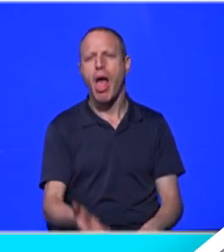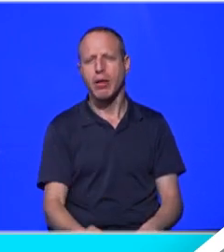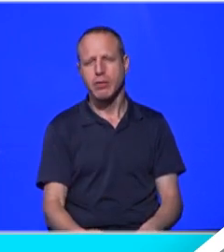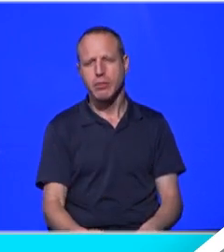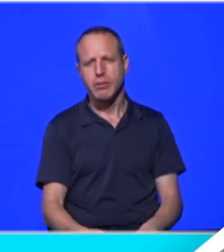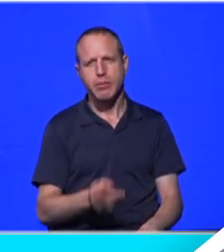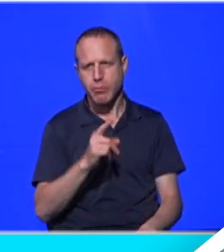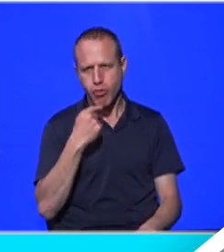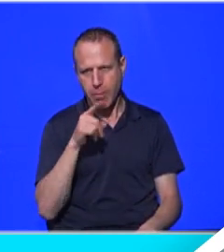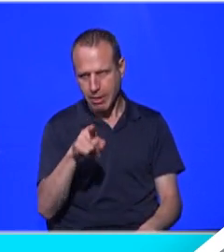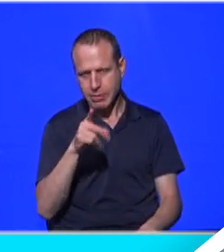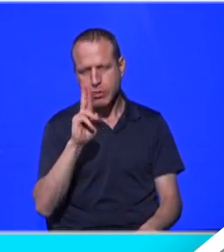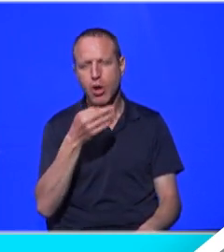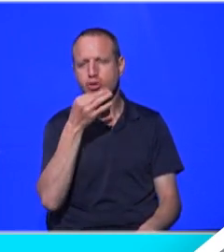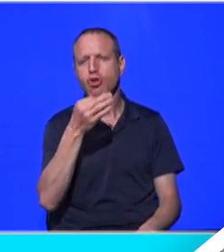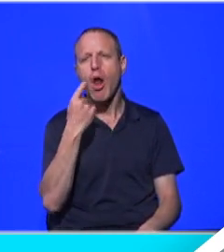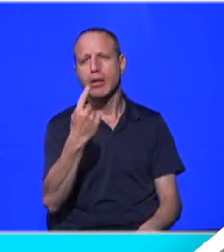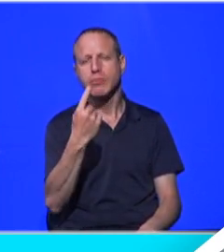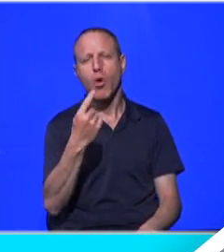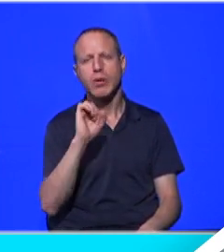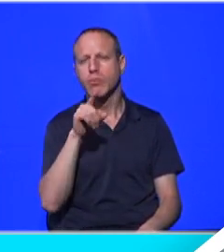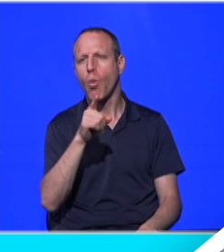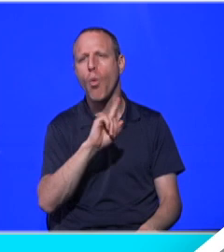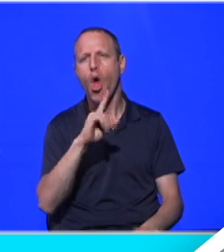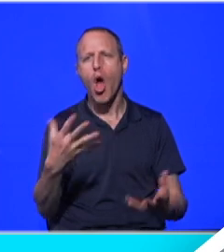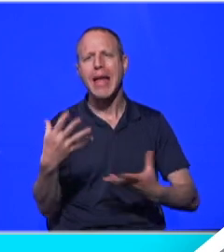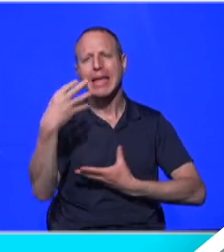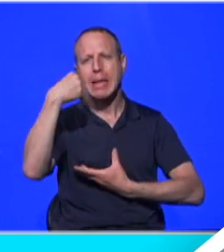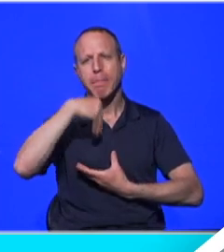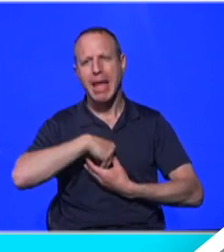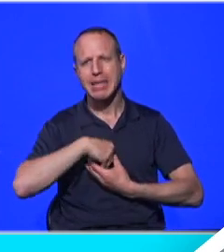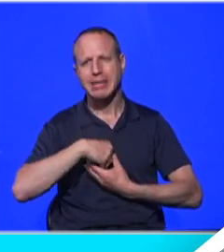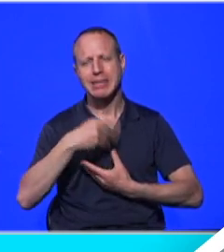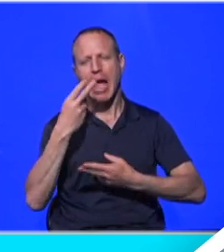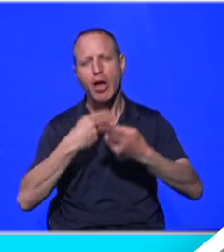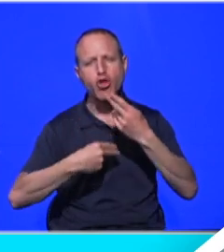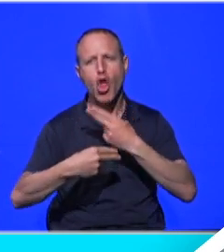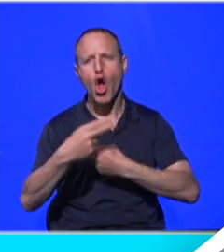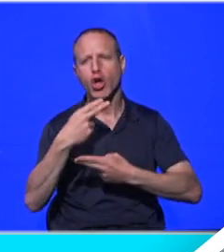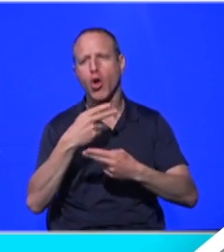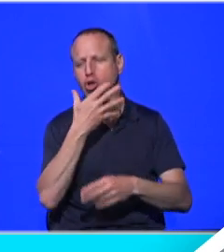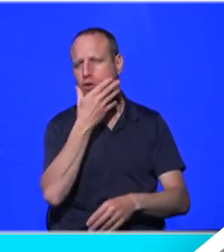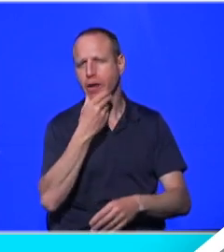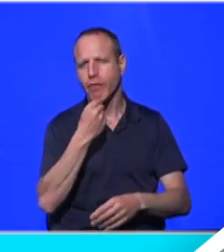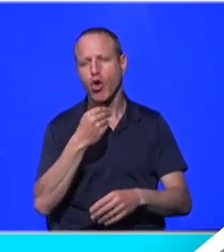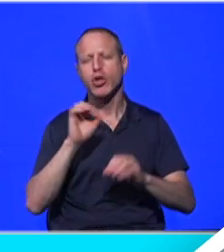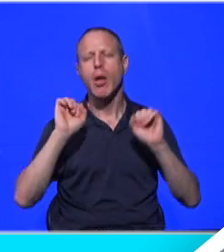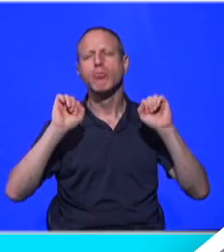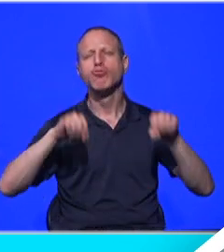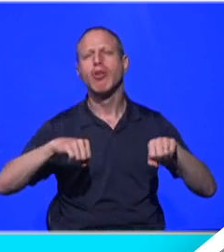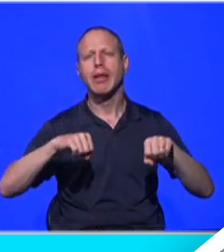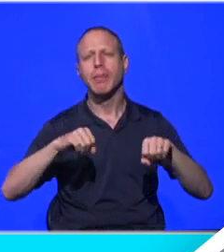Okay. ומי שאמר על זה צריך לשאול את עצמו האם הוא לא אימץ רטוריקות שיפות למשטרים